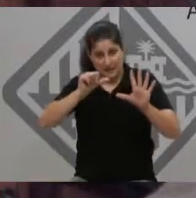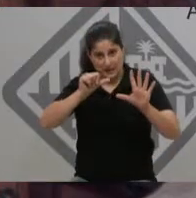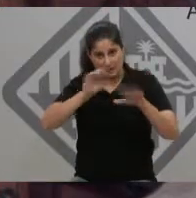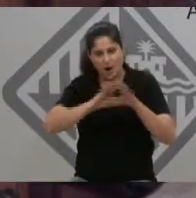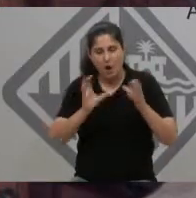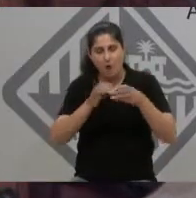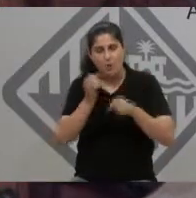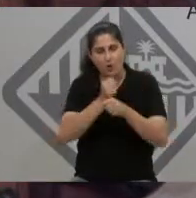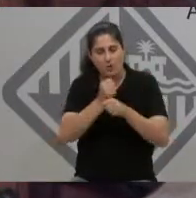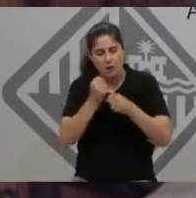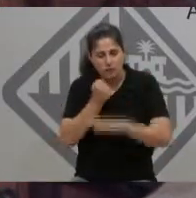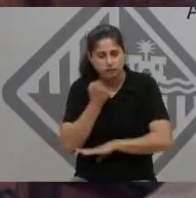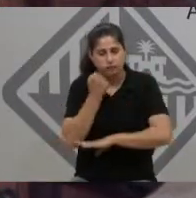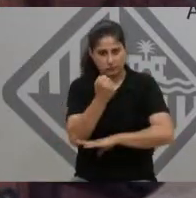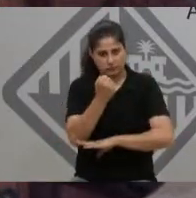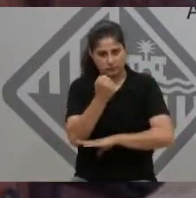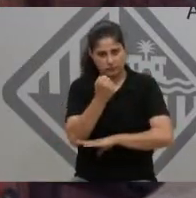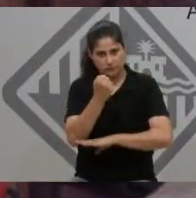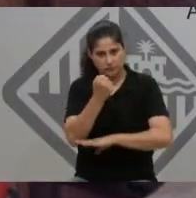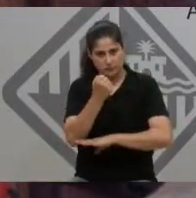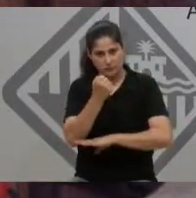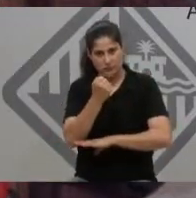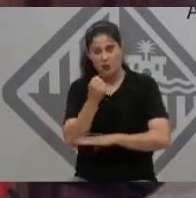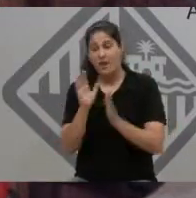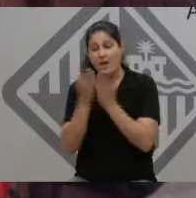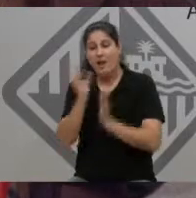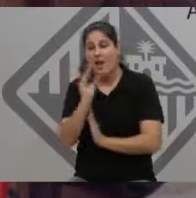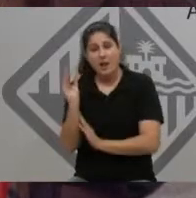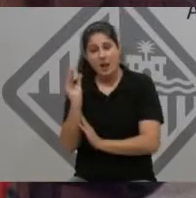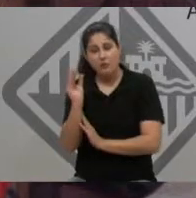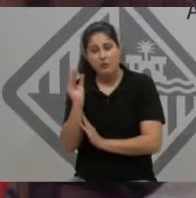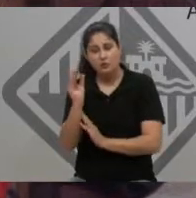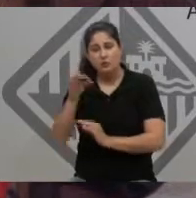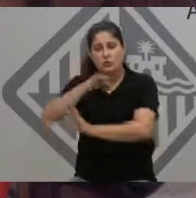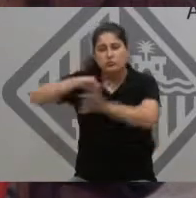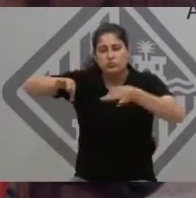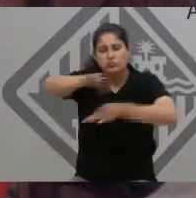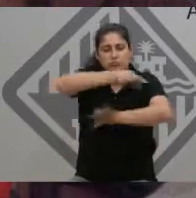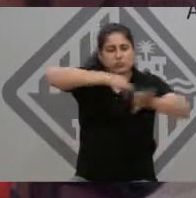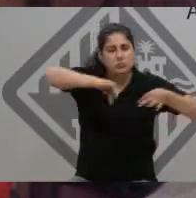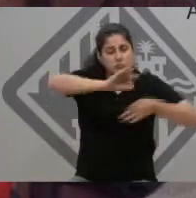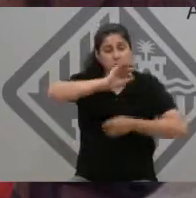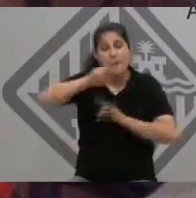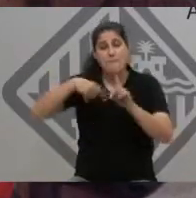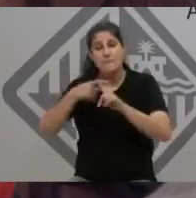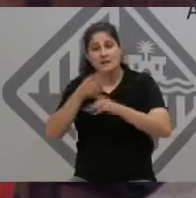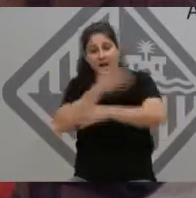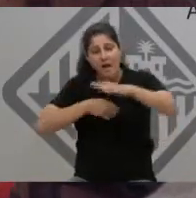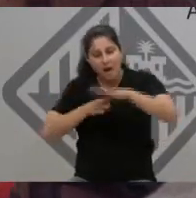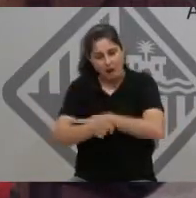l'equip, ha creat un dipòsit circulant de llibres per Sant Miquel, s'ha millorat l'accessibilitat i